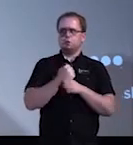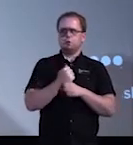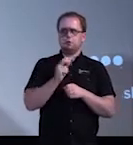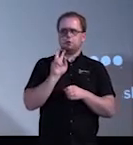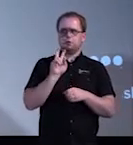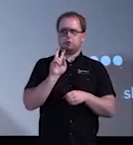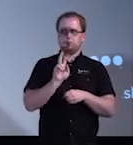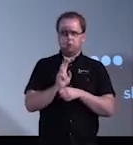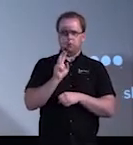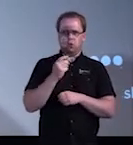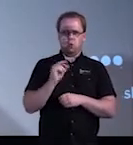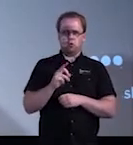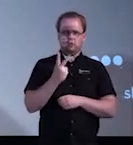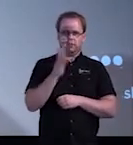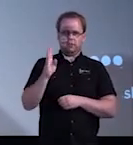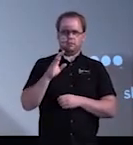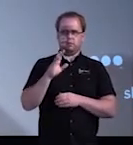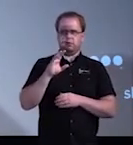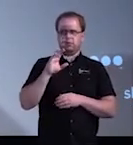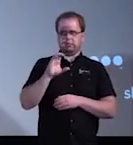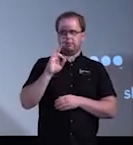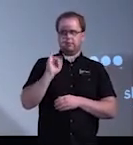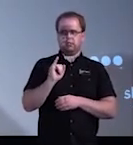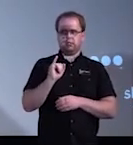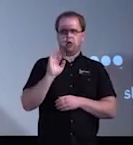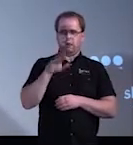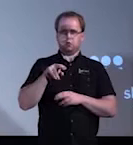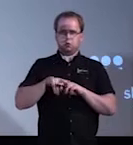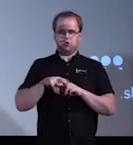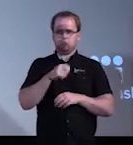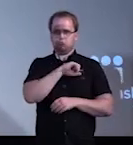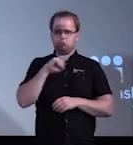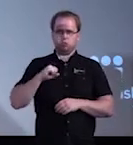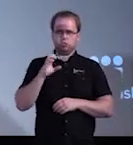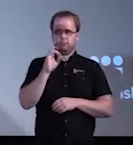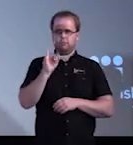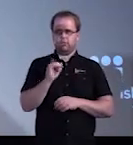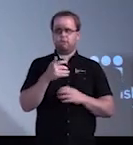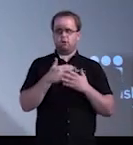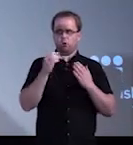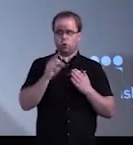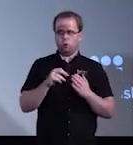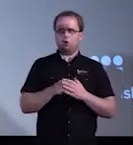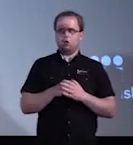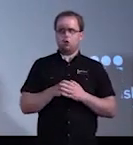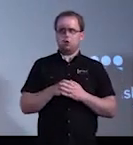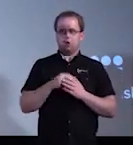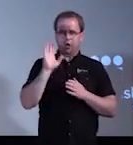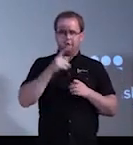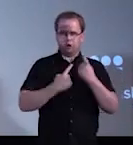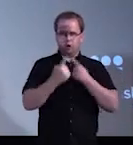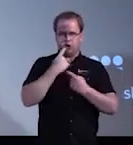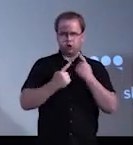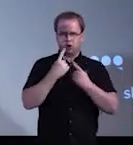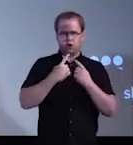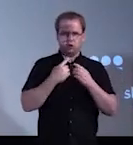som vd för svensk filmindustri. Jag har suttit i styrelsen för SFB och SF i många år. Jag har suttit i SFI-styrelse, jag har förhandlat filmavtal 3 gånger.